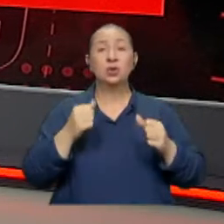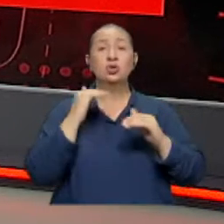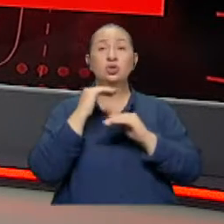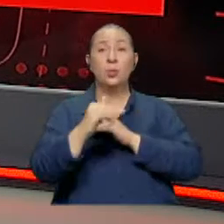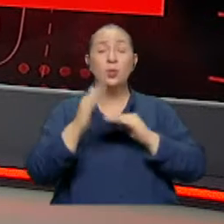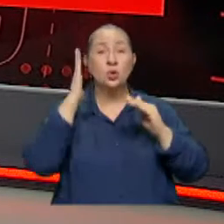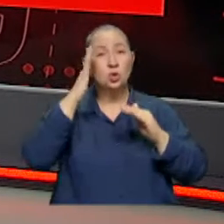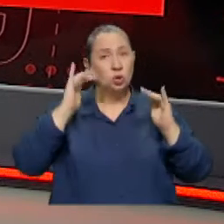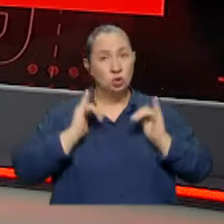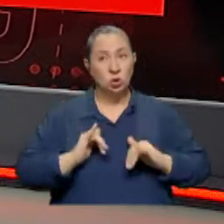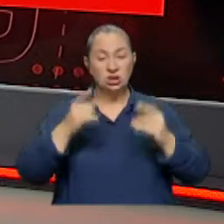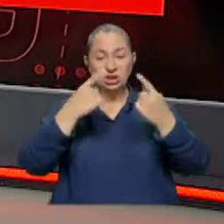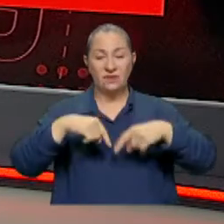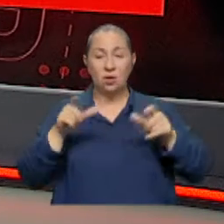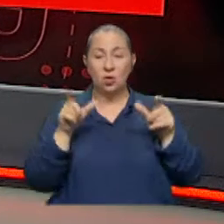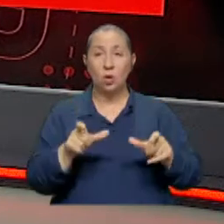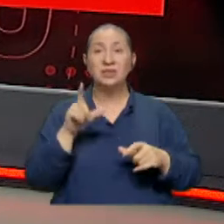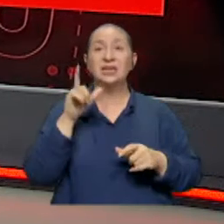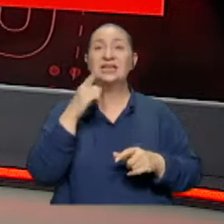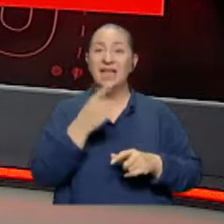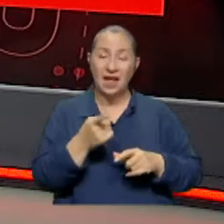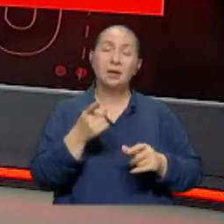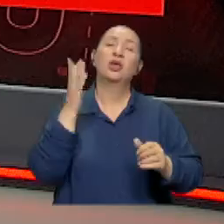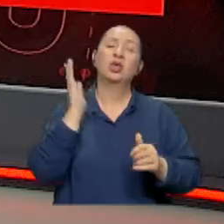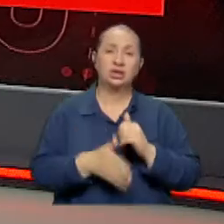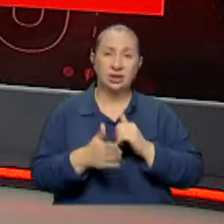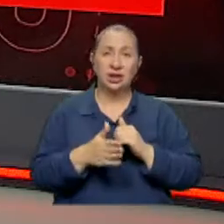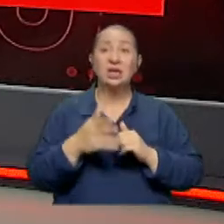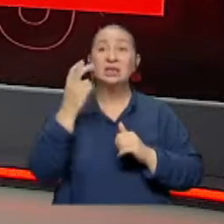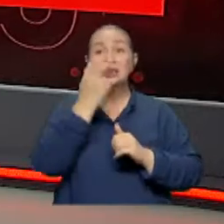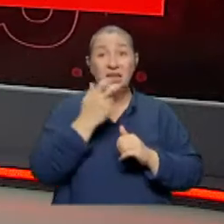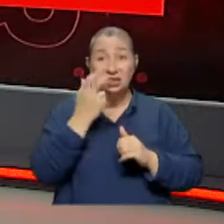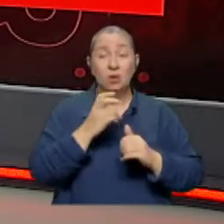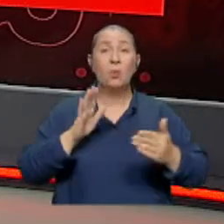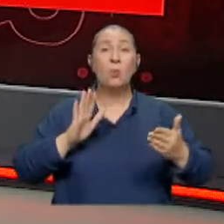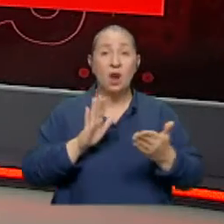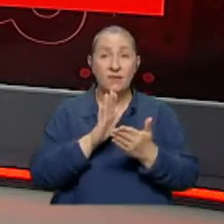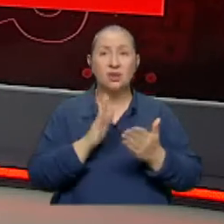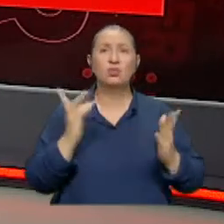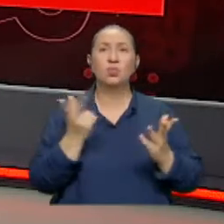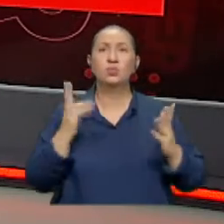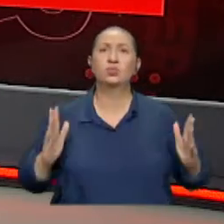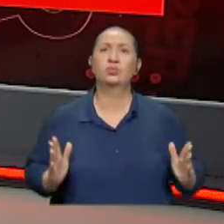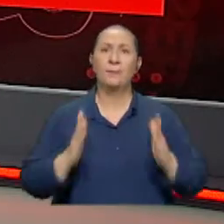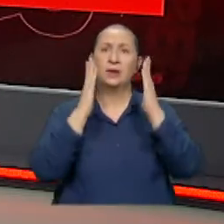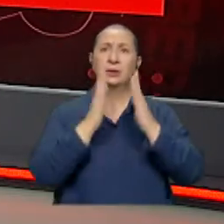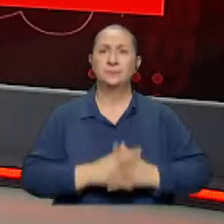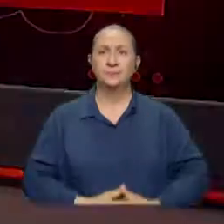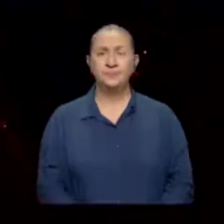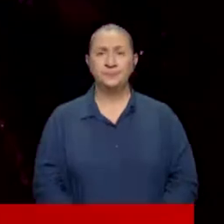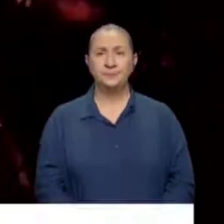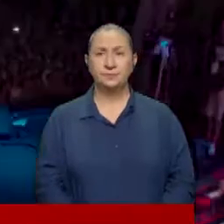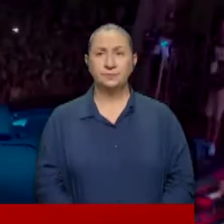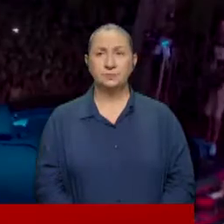toplumun huzuru çevrenin korunması gerekçesiyle yasakladı sanatçılar muhalefette abone ol